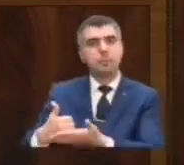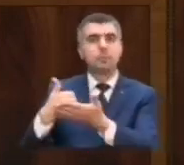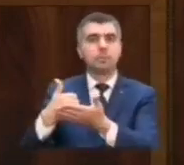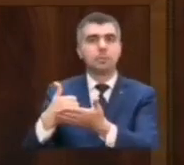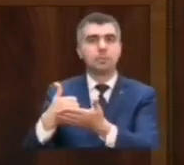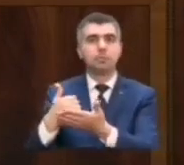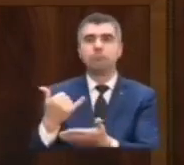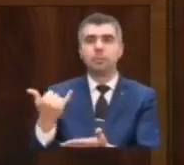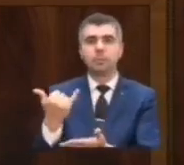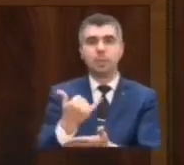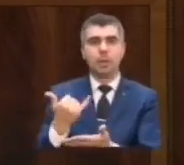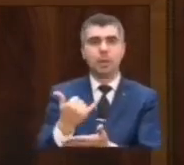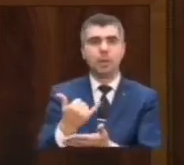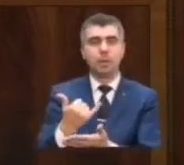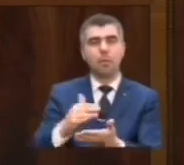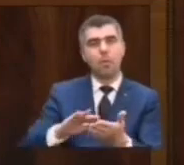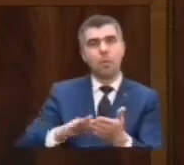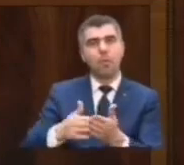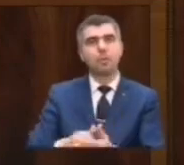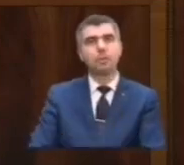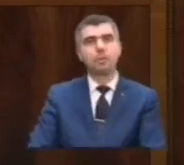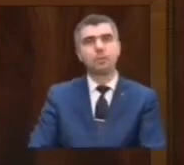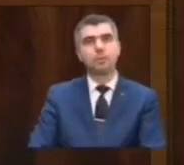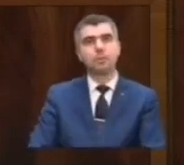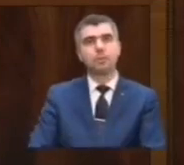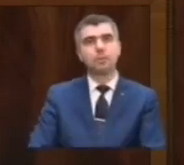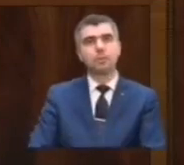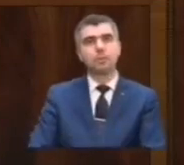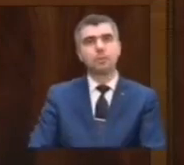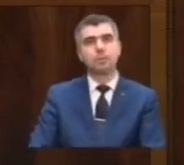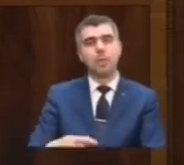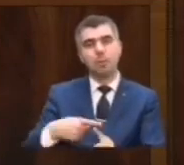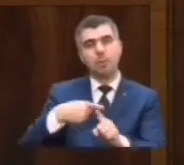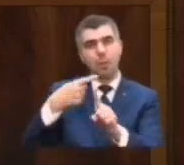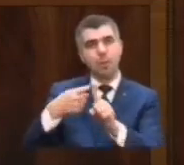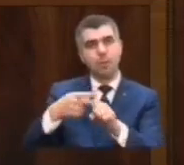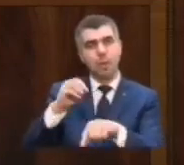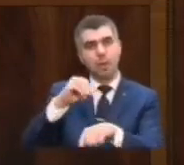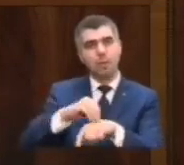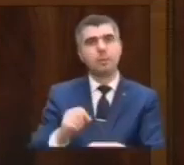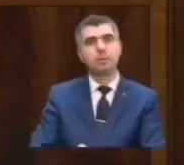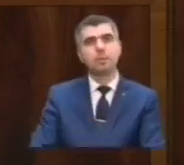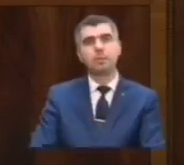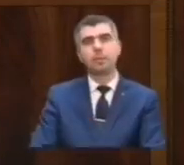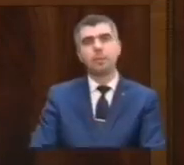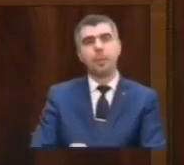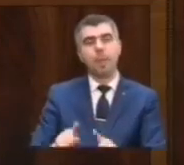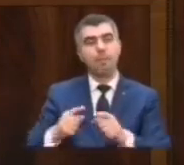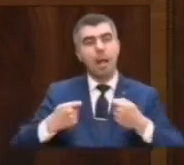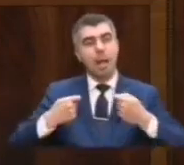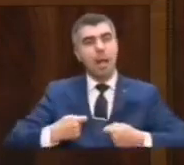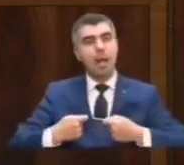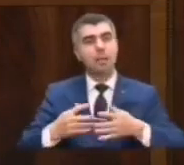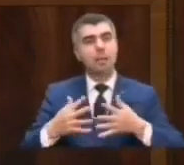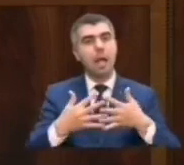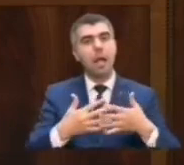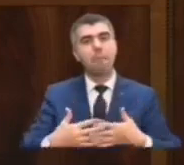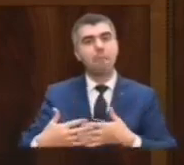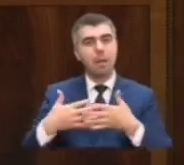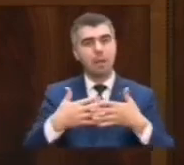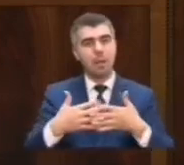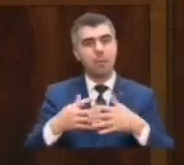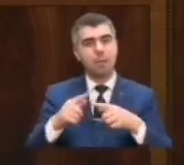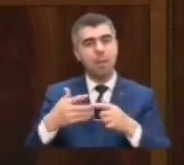فرصة خصنا نستثمروا أيها الإخوان. وكذلك مسيو طام اللي عمل مبادرة ورفقة